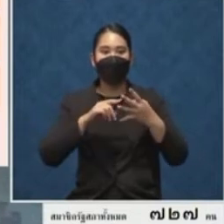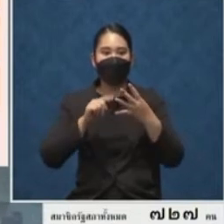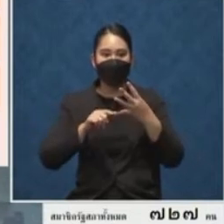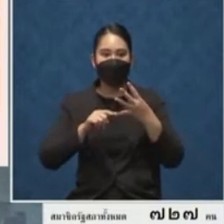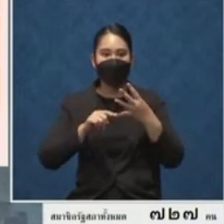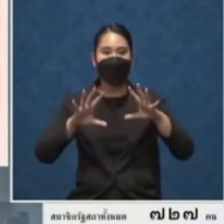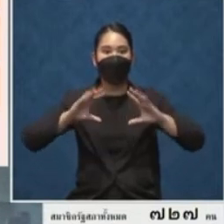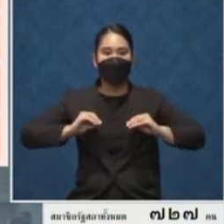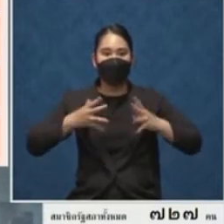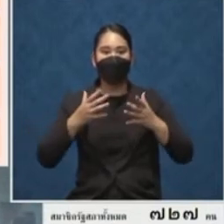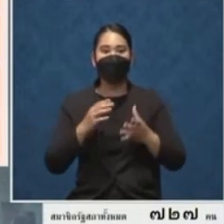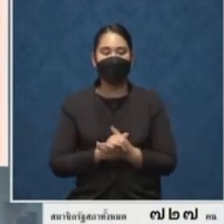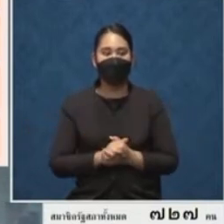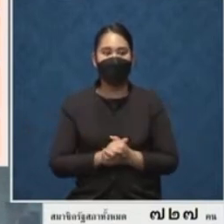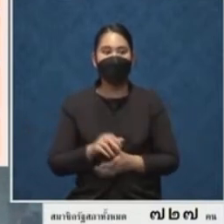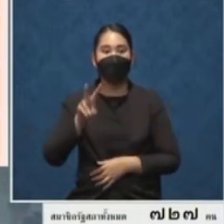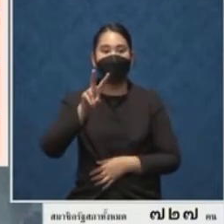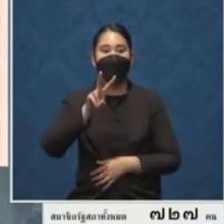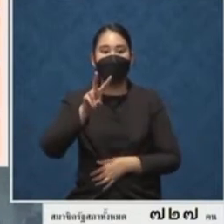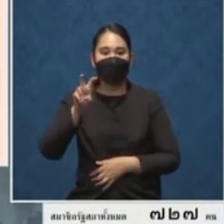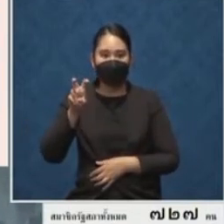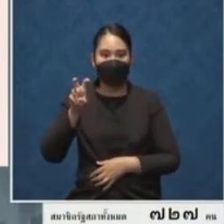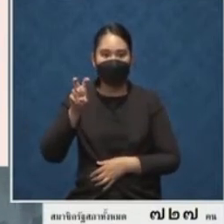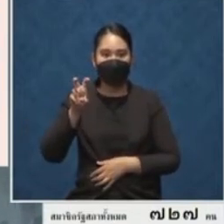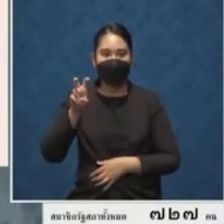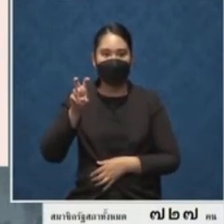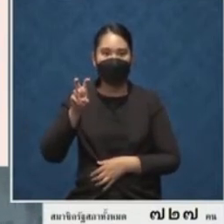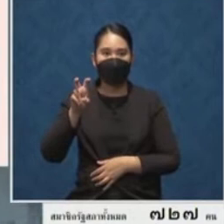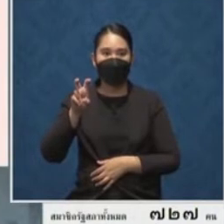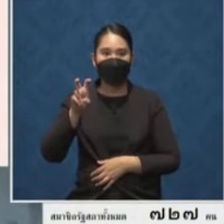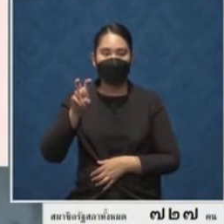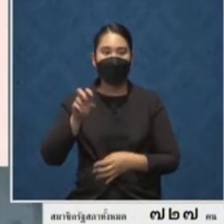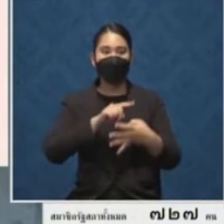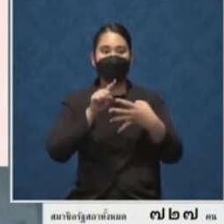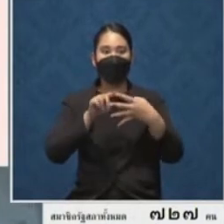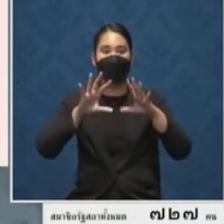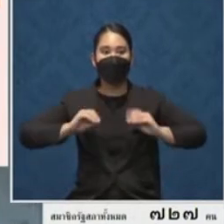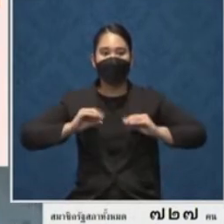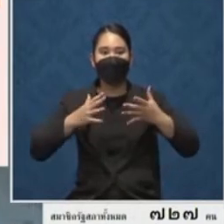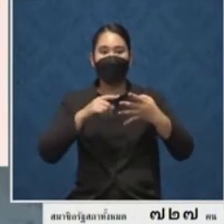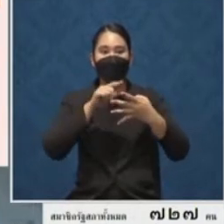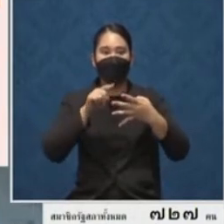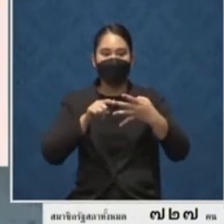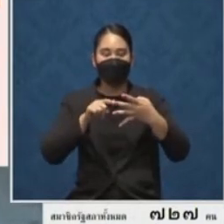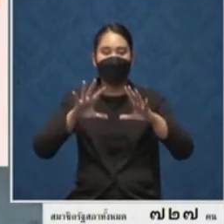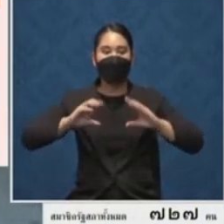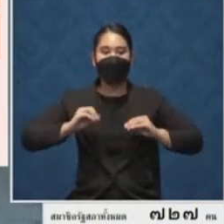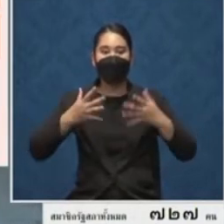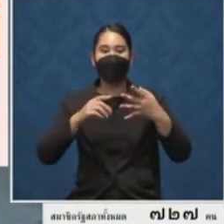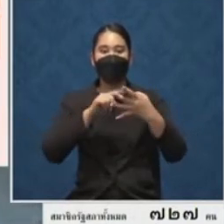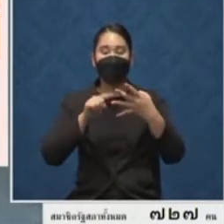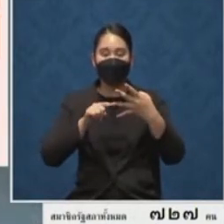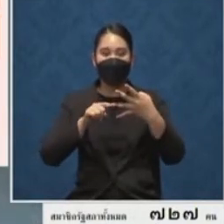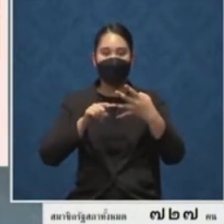การ 200นายทวีวงศ์จุลกามนตรี 1ไม่รับหลักการ2ไม่รับหลักการ3ไม่รับหลัก